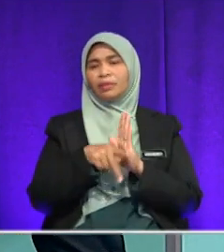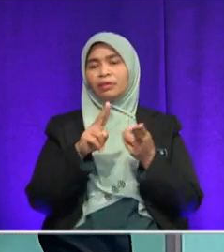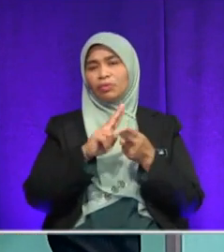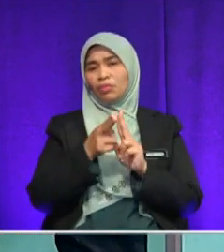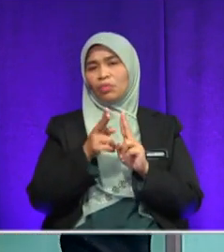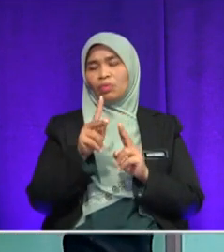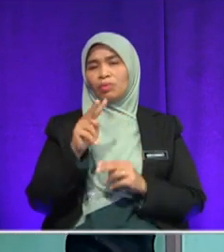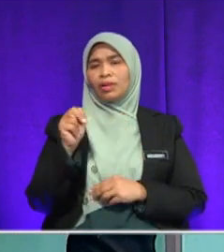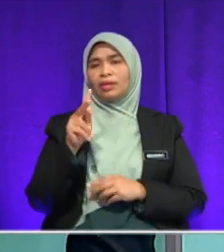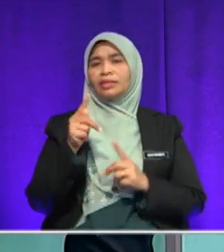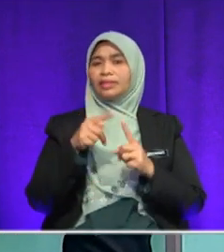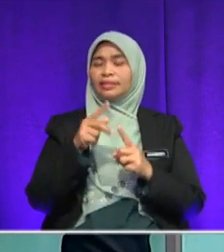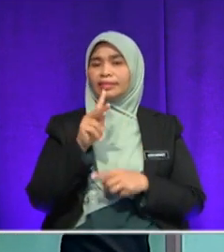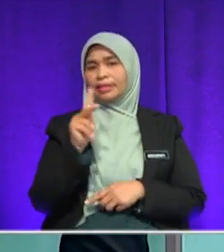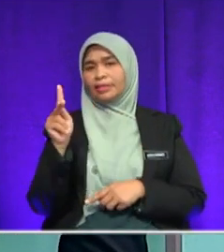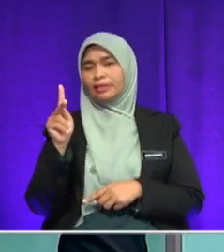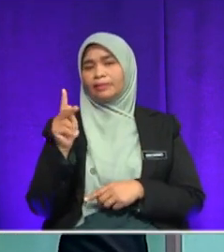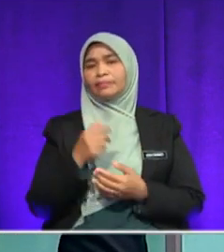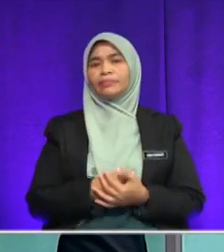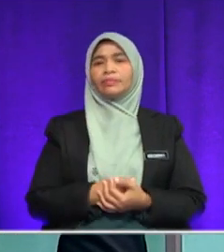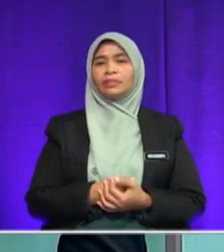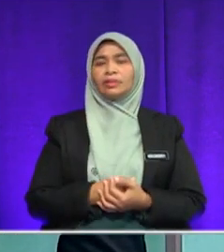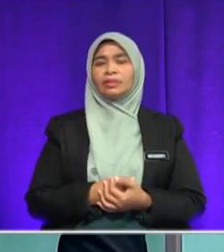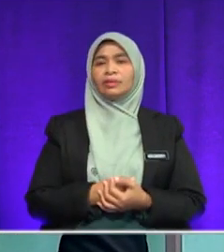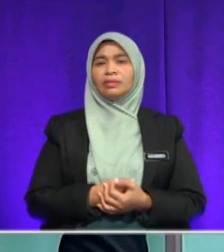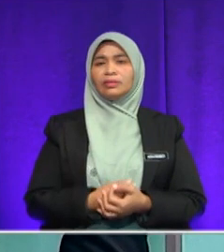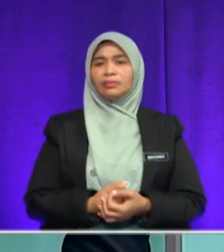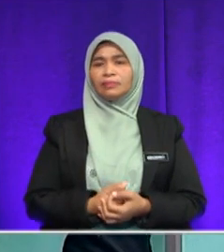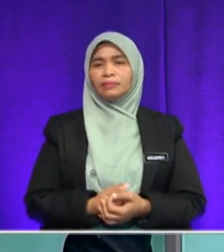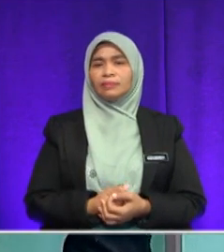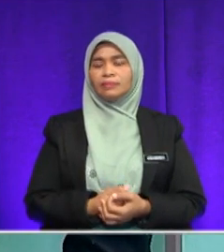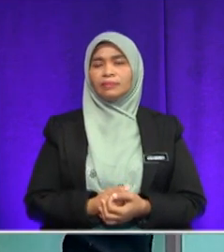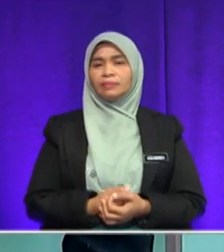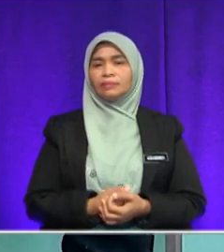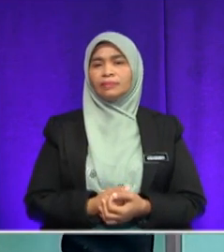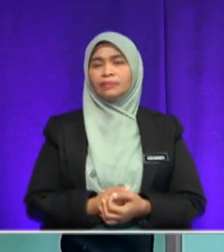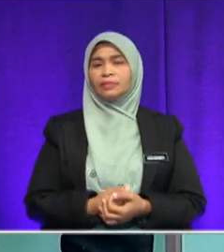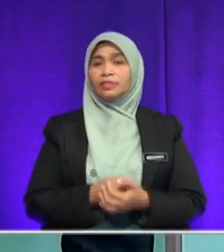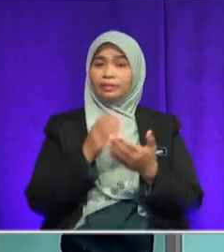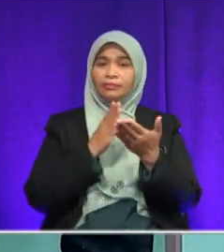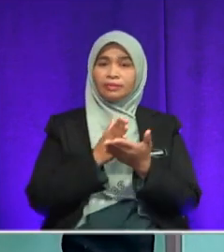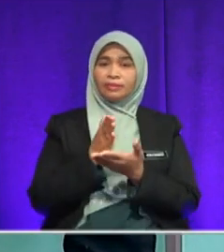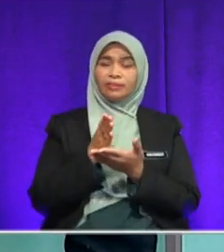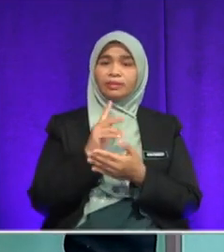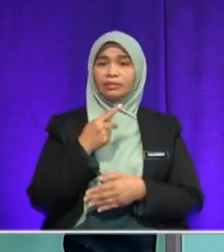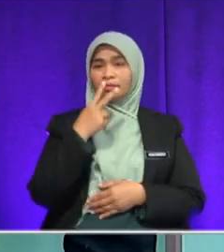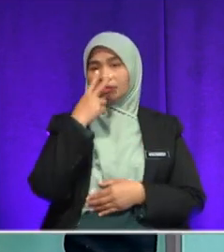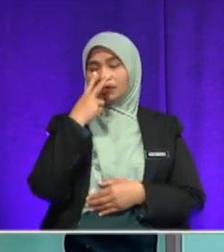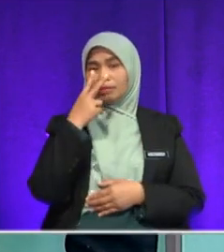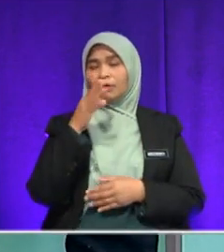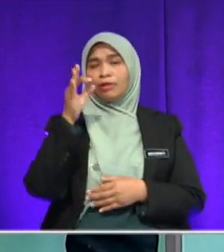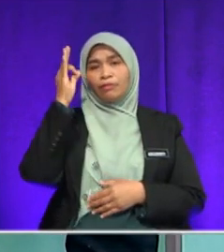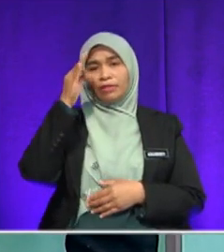kanan daripada D0, D0 kepada D1, D1. Okey, seterusnya kita lihat